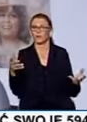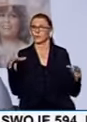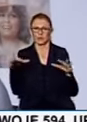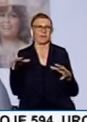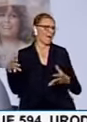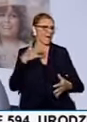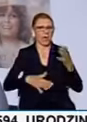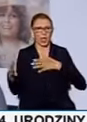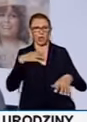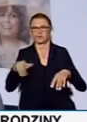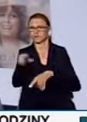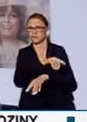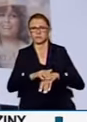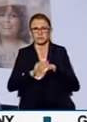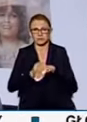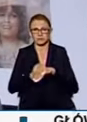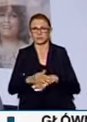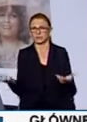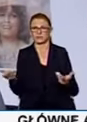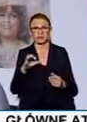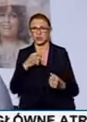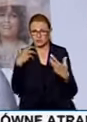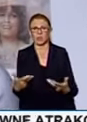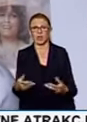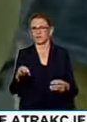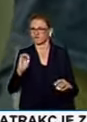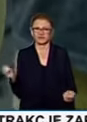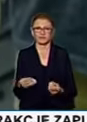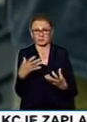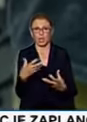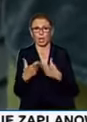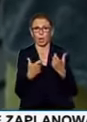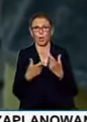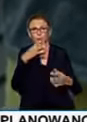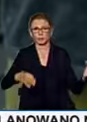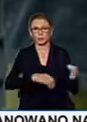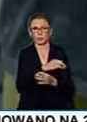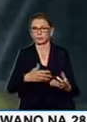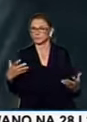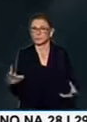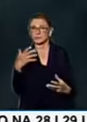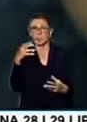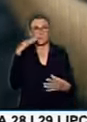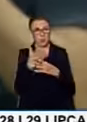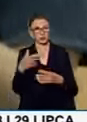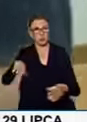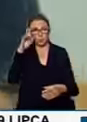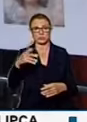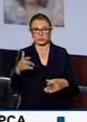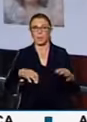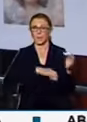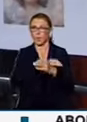radocha, przyjaźń i fan zrobienia muzy, po prostu genialnie. Kurs to szansa na poznanie Łodzi i zawarcie muzycznych